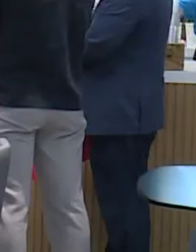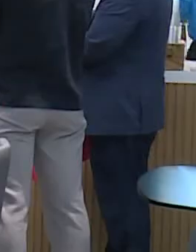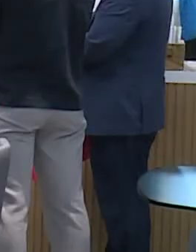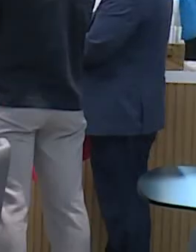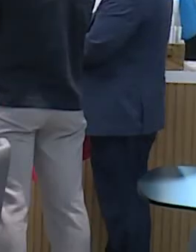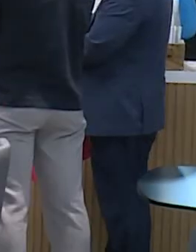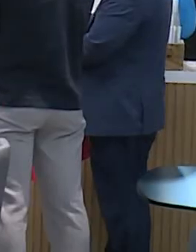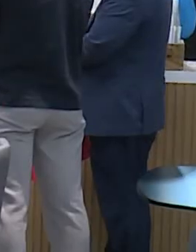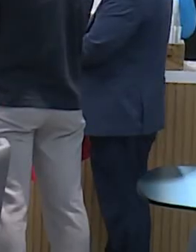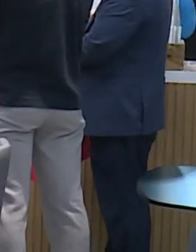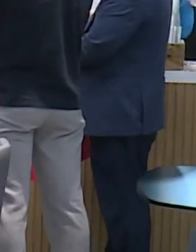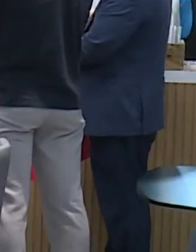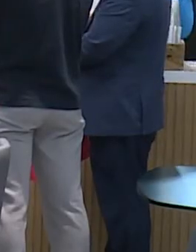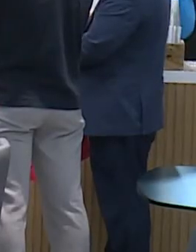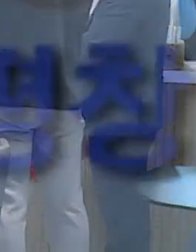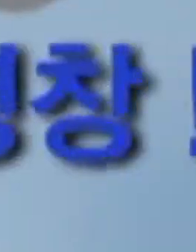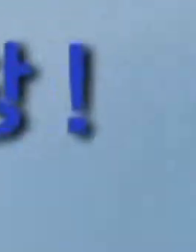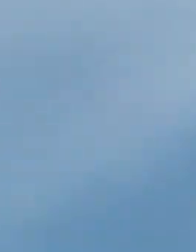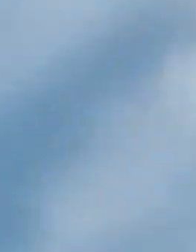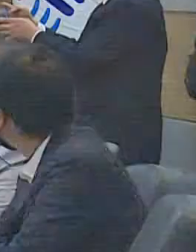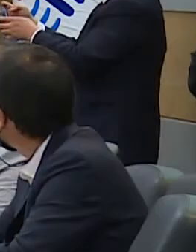7일 정식 오픈했습니다.